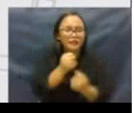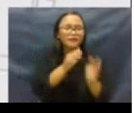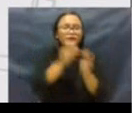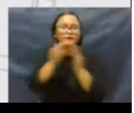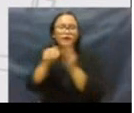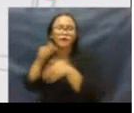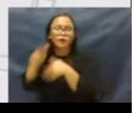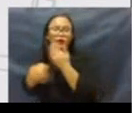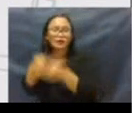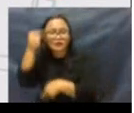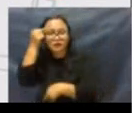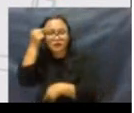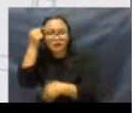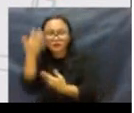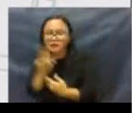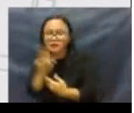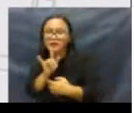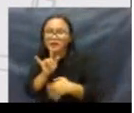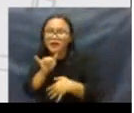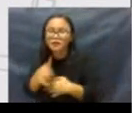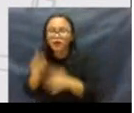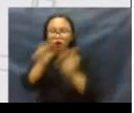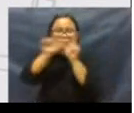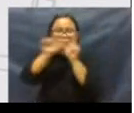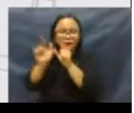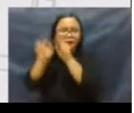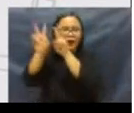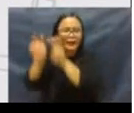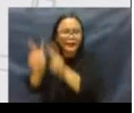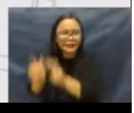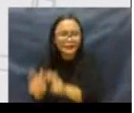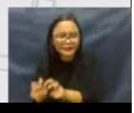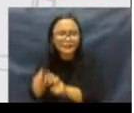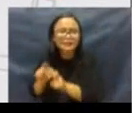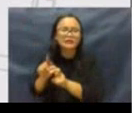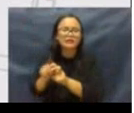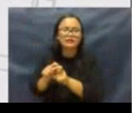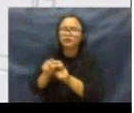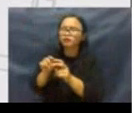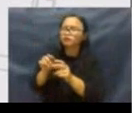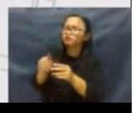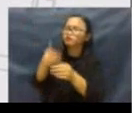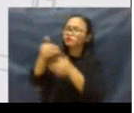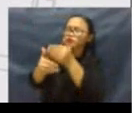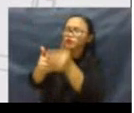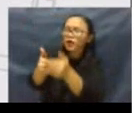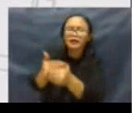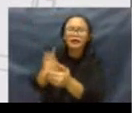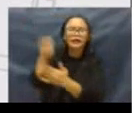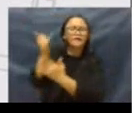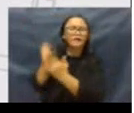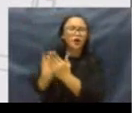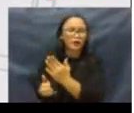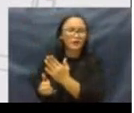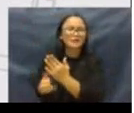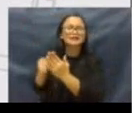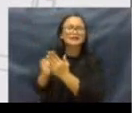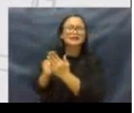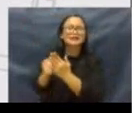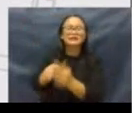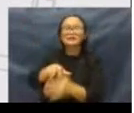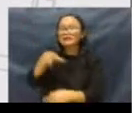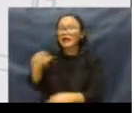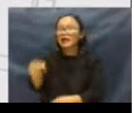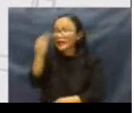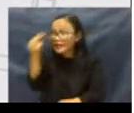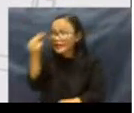adalah mengkonsep, menerapkan, menganalisis, mensintesis, dan mengevaluasi. produk ya bukan produk objek yang ya,